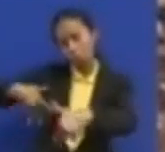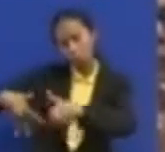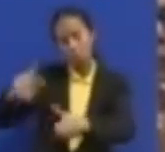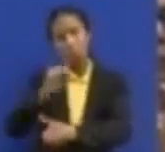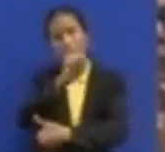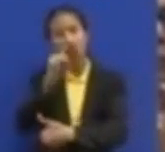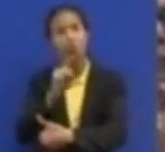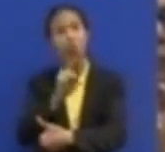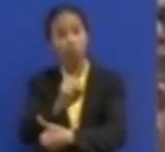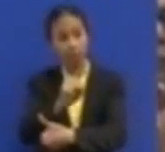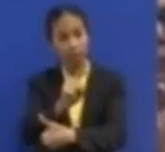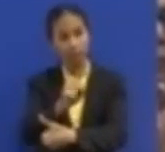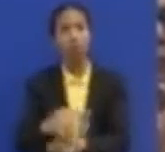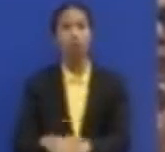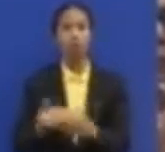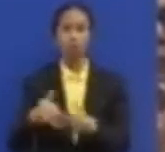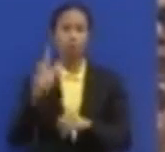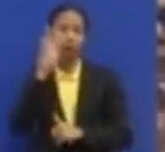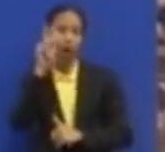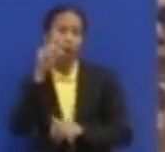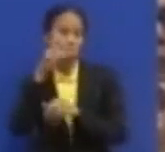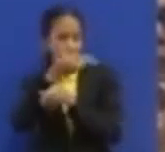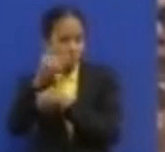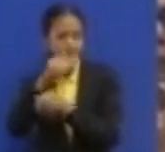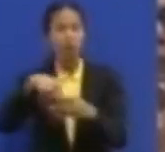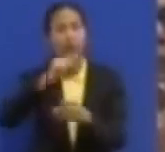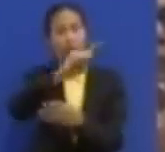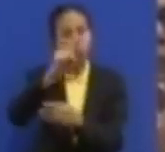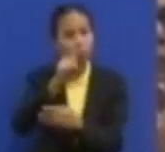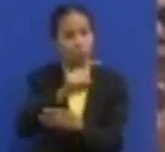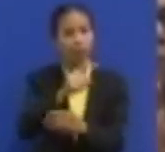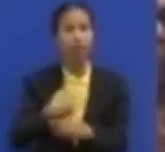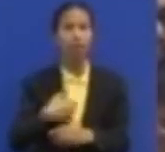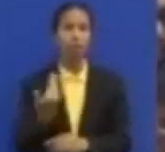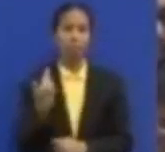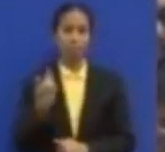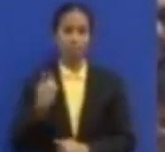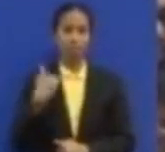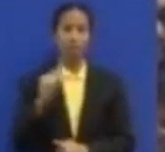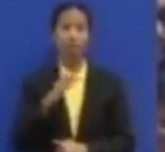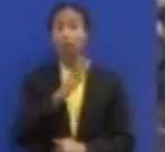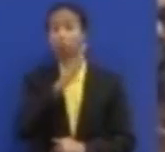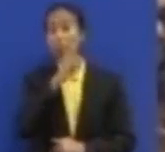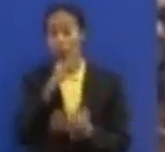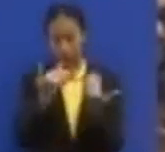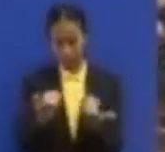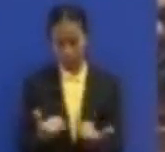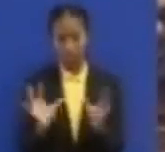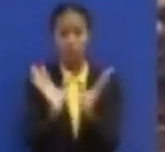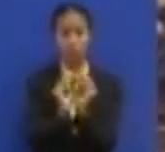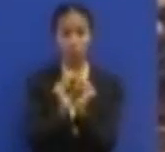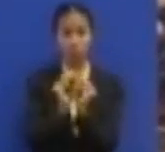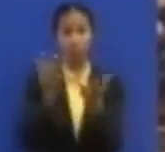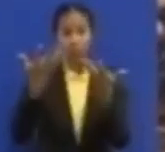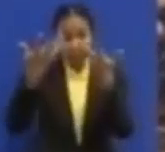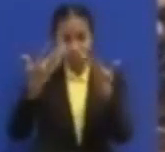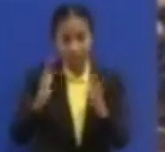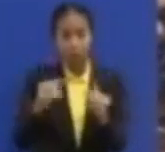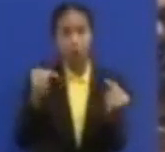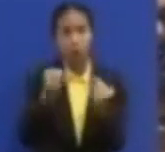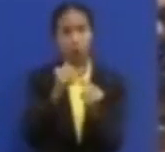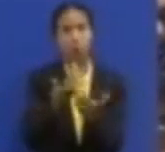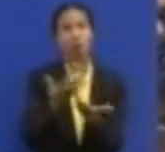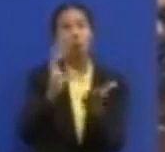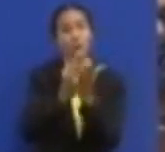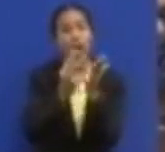ข้อสงสัยของพี่น้องสื่อมวลชนทราบข่าวว่าหลังจากจบการประชุมในระเบียบวาระที่1ข้อ 1.2 แ